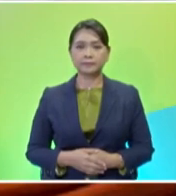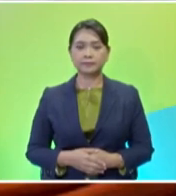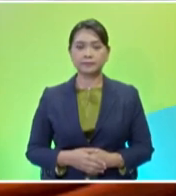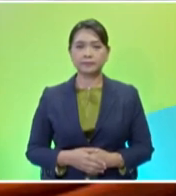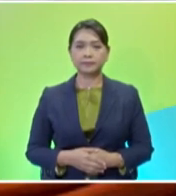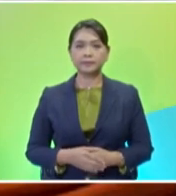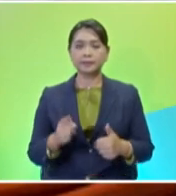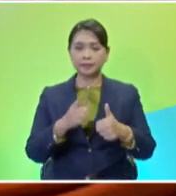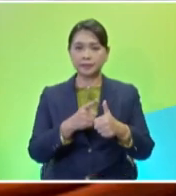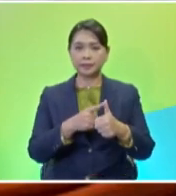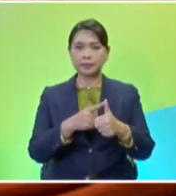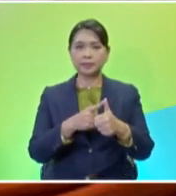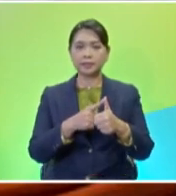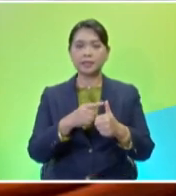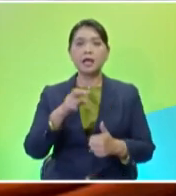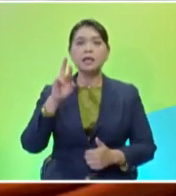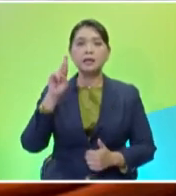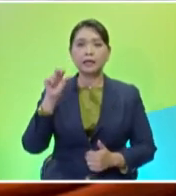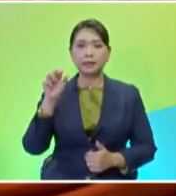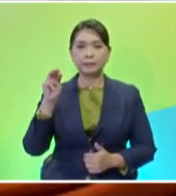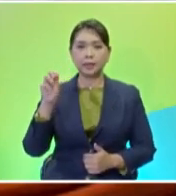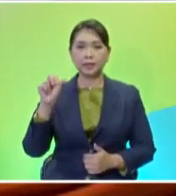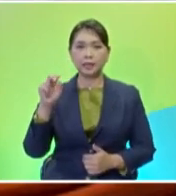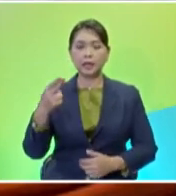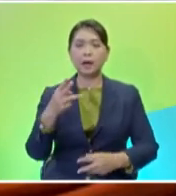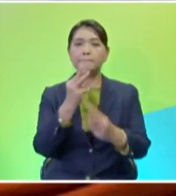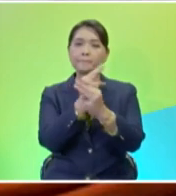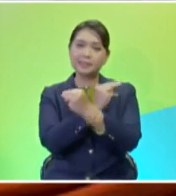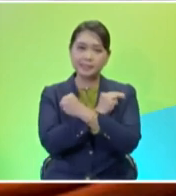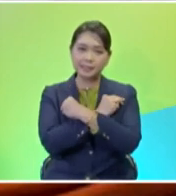mesra Siapa tadi yang menjawab bernama mesra